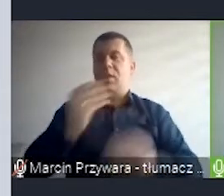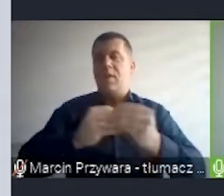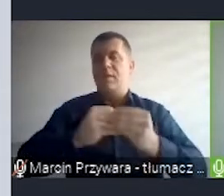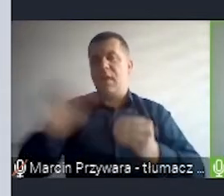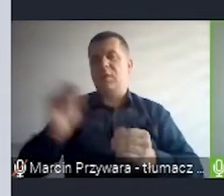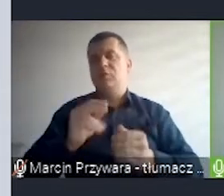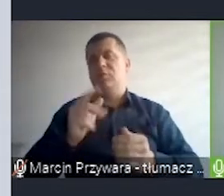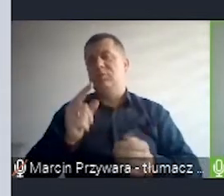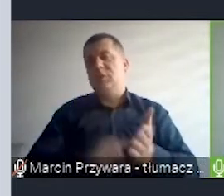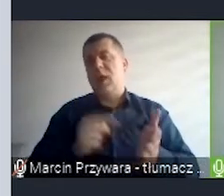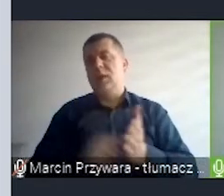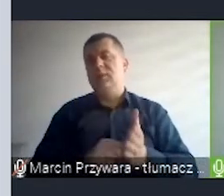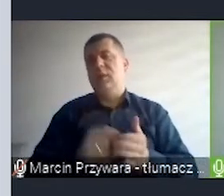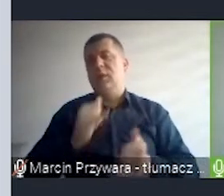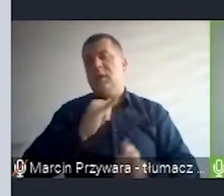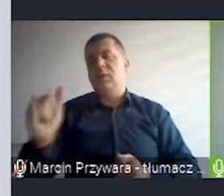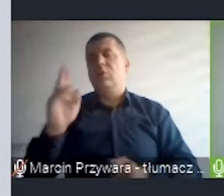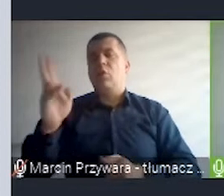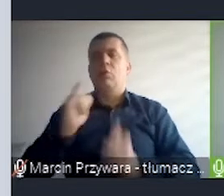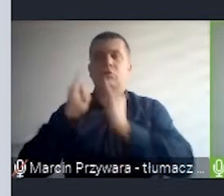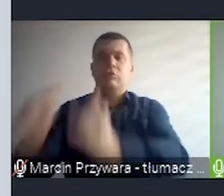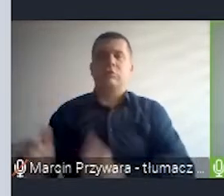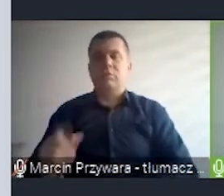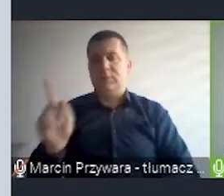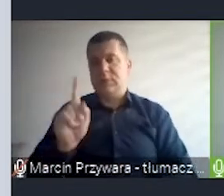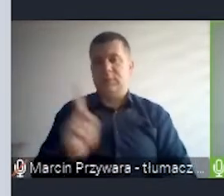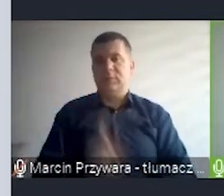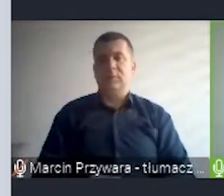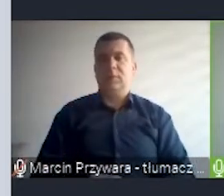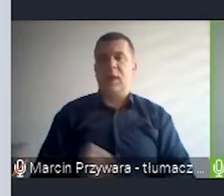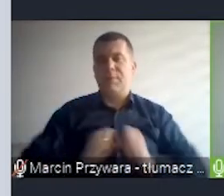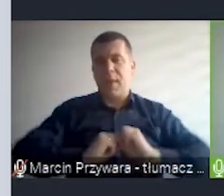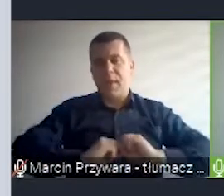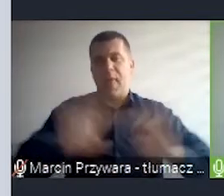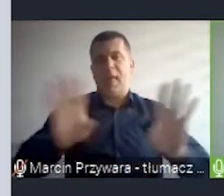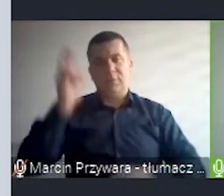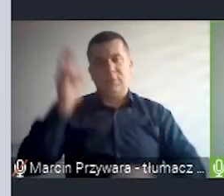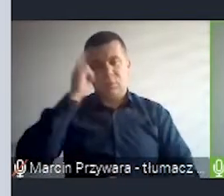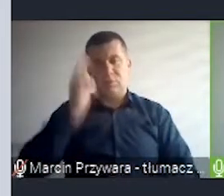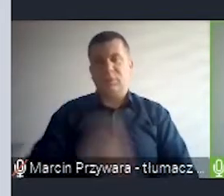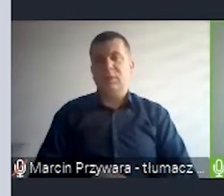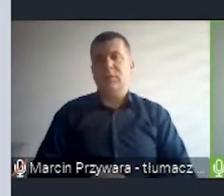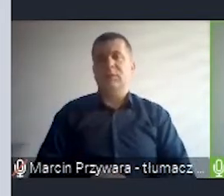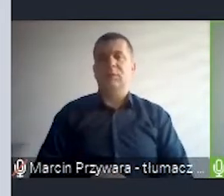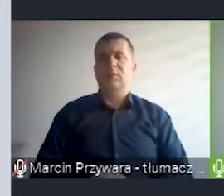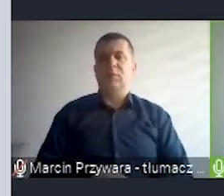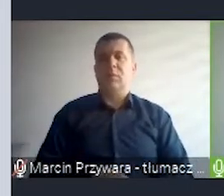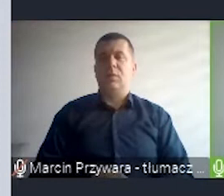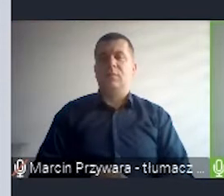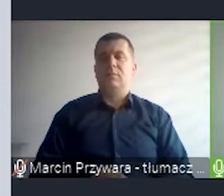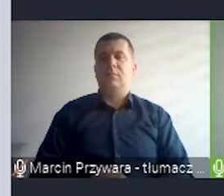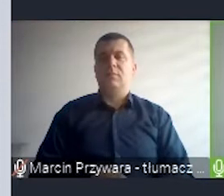szans jakiegoś z potencjalnych wykonawców. Żeby było jasne, proszę Państwa, to, że